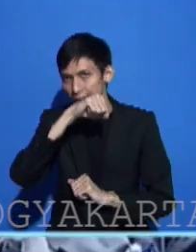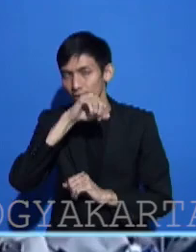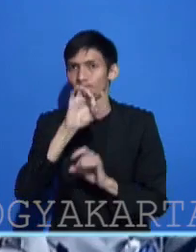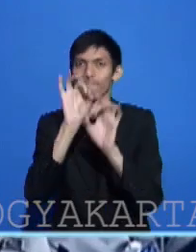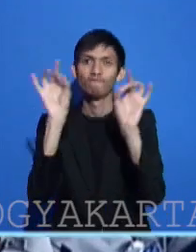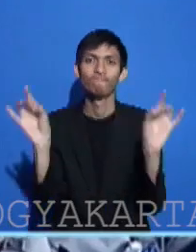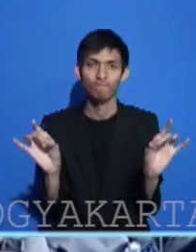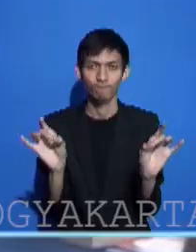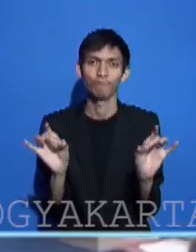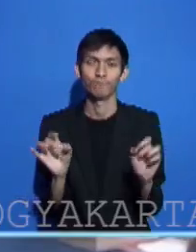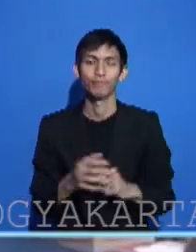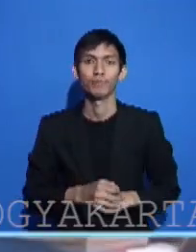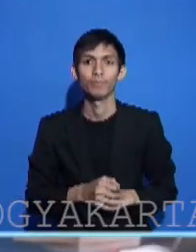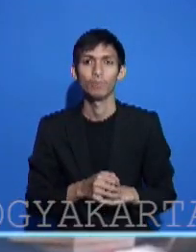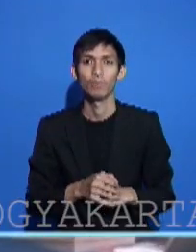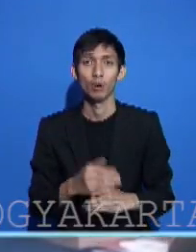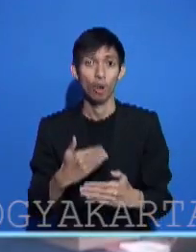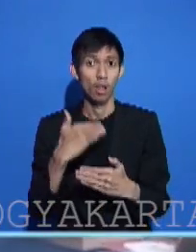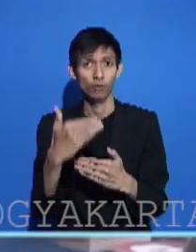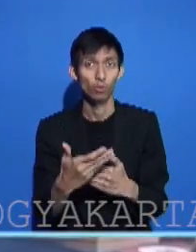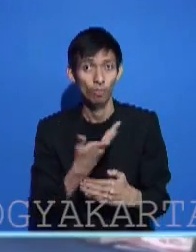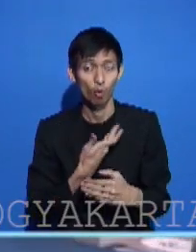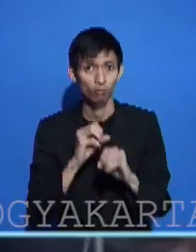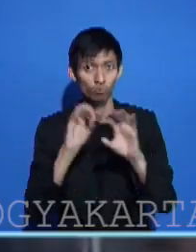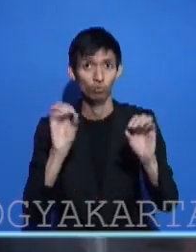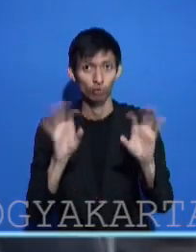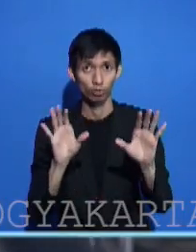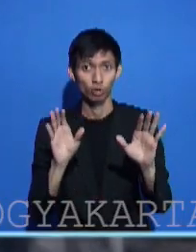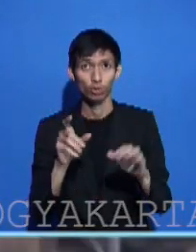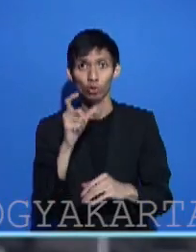melakukan langkah terpadu seperti sosialisasi kepada para pedagang yang masih menjual daging anjing.